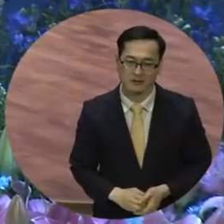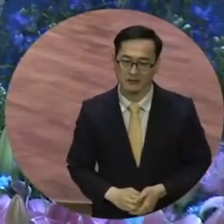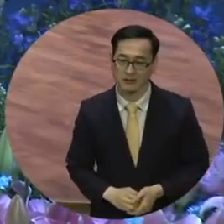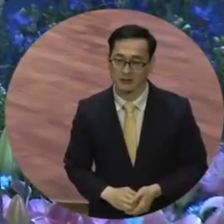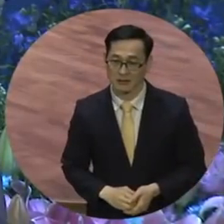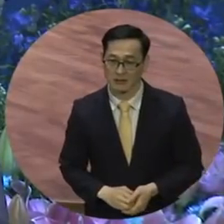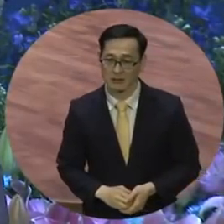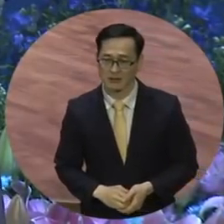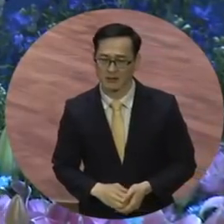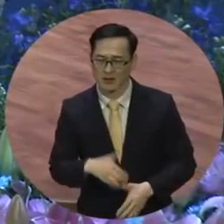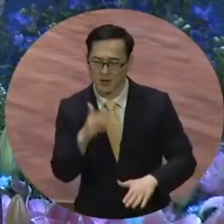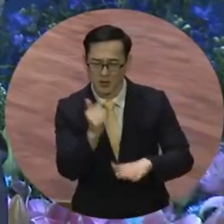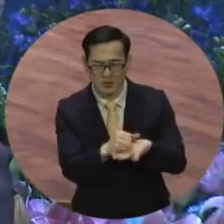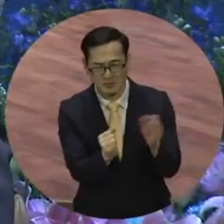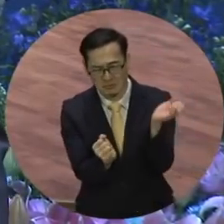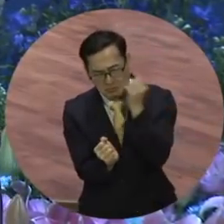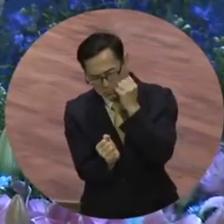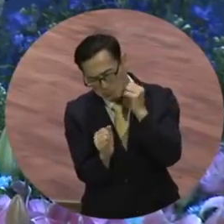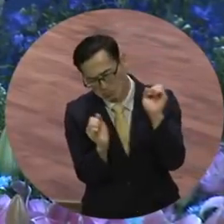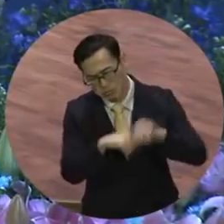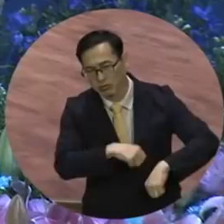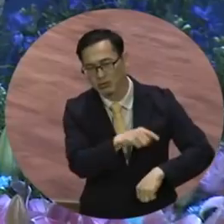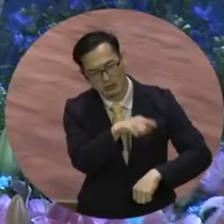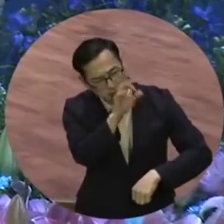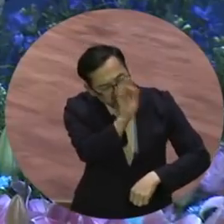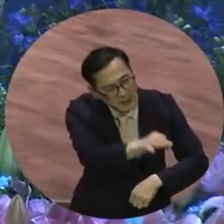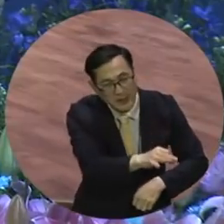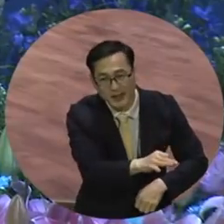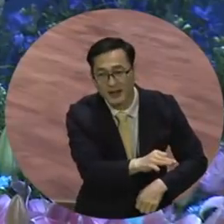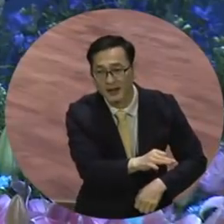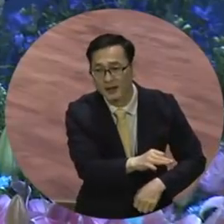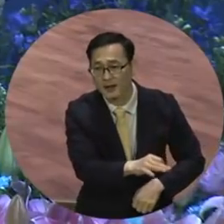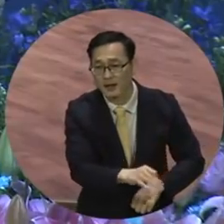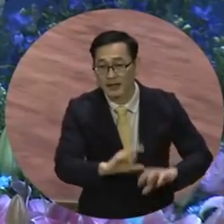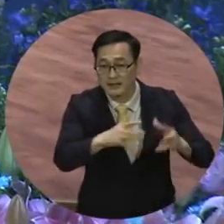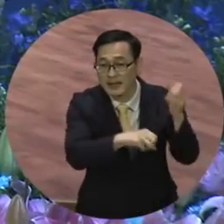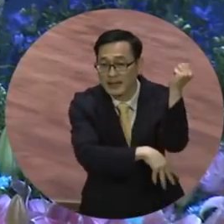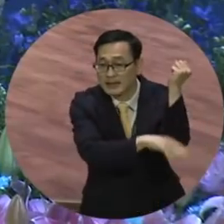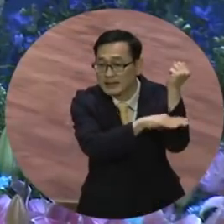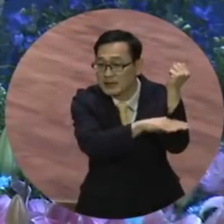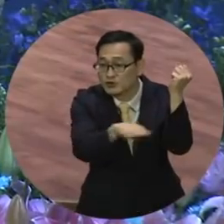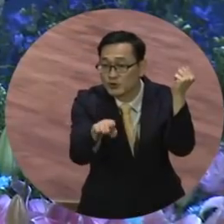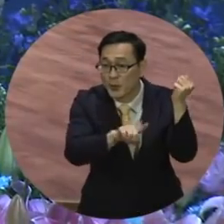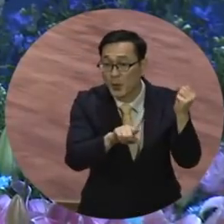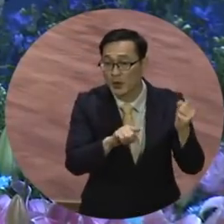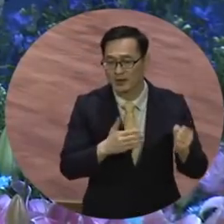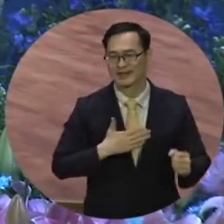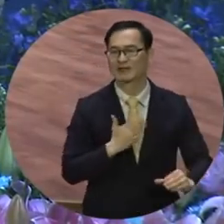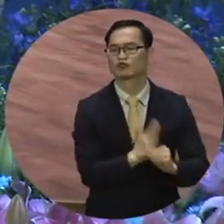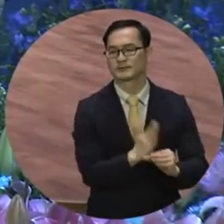그렇게 무너지는 모습. 세상 기준이 뭐예요? 언제나 나중심이에요.